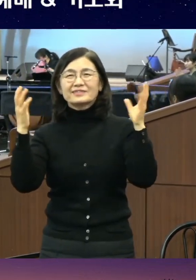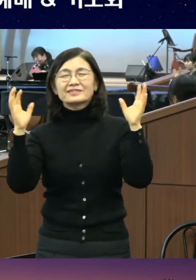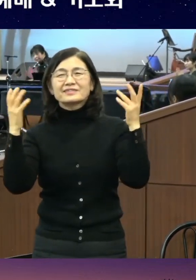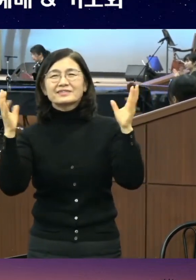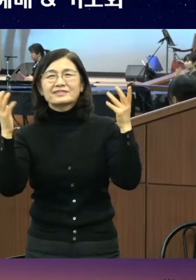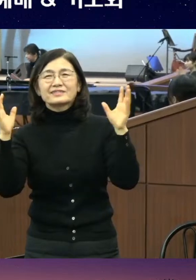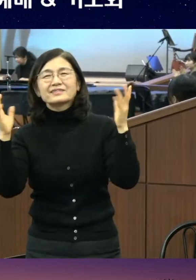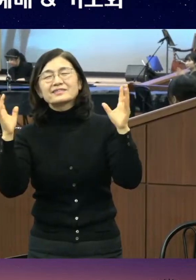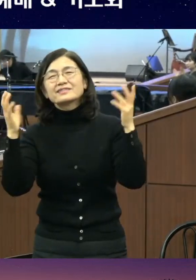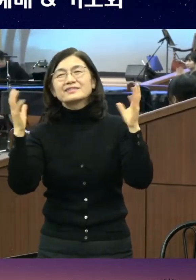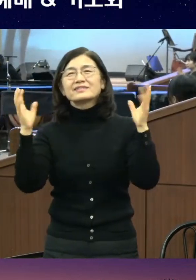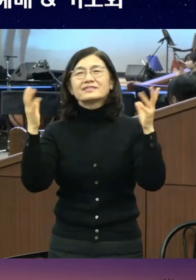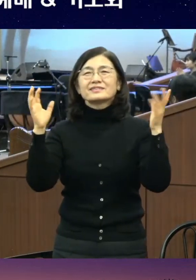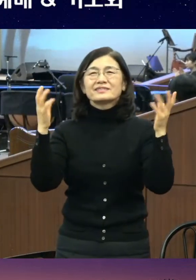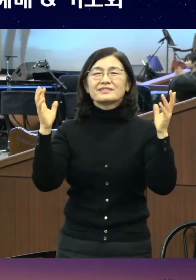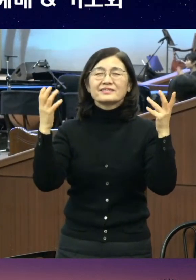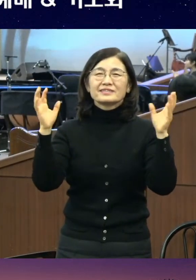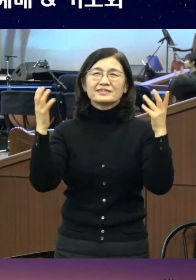감사합니다.